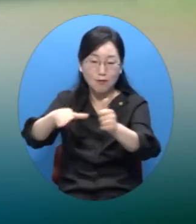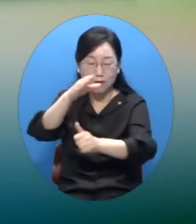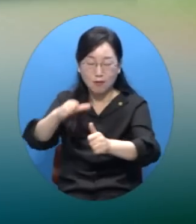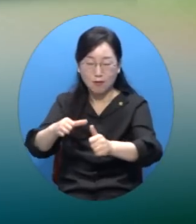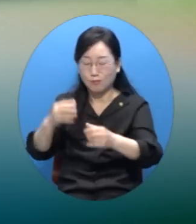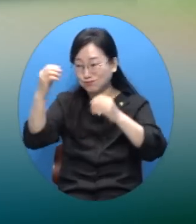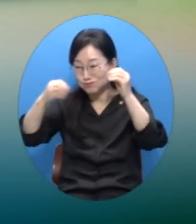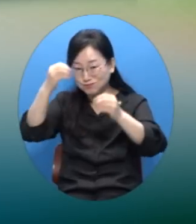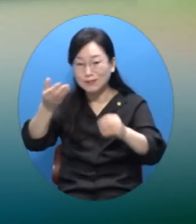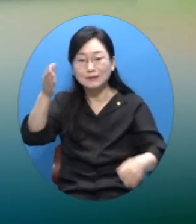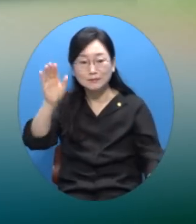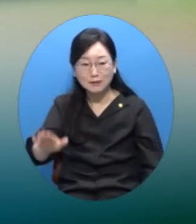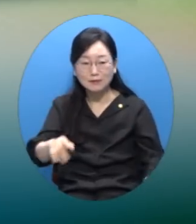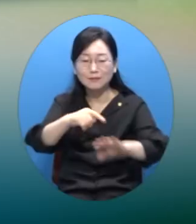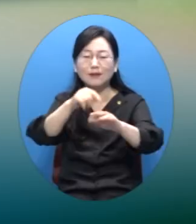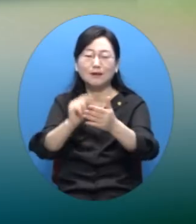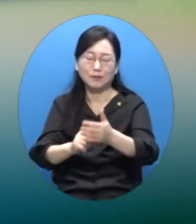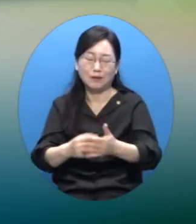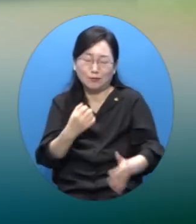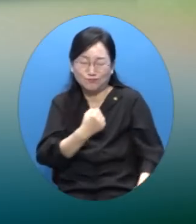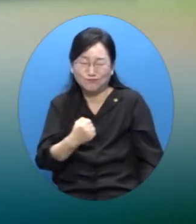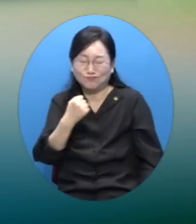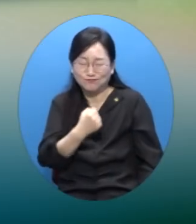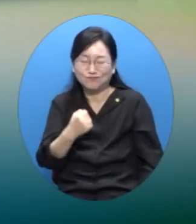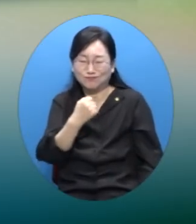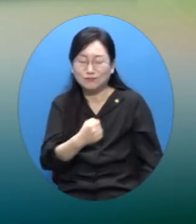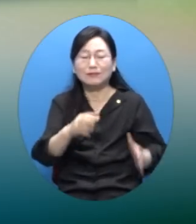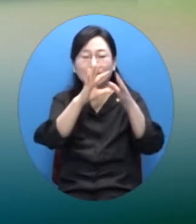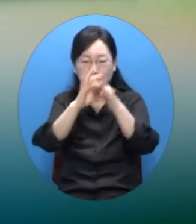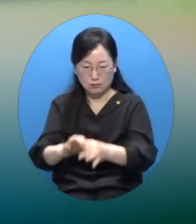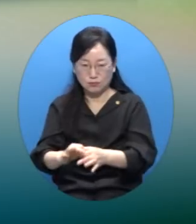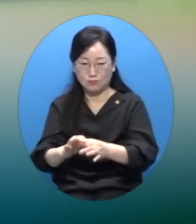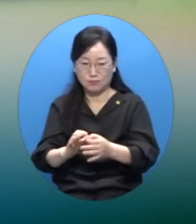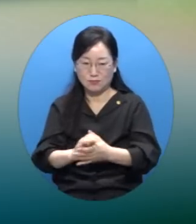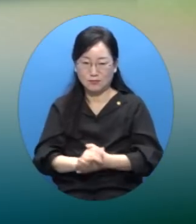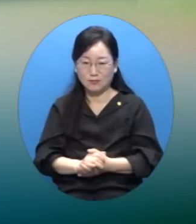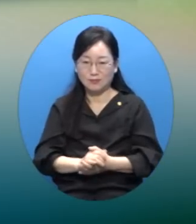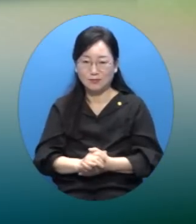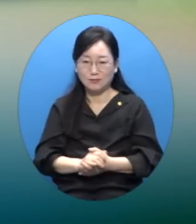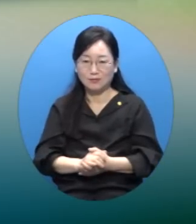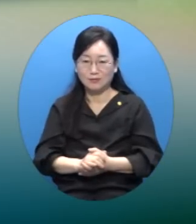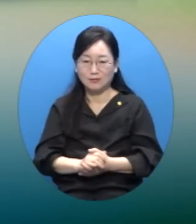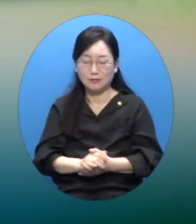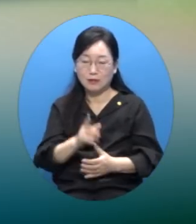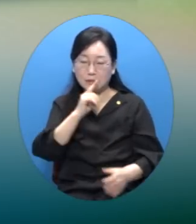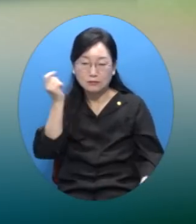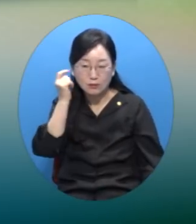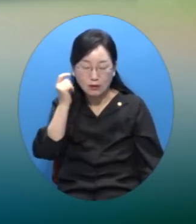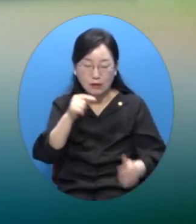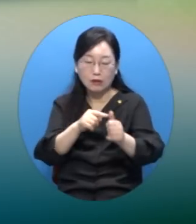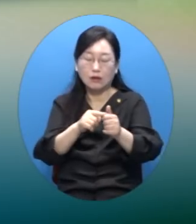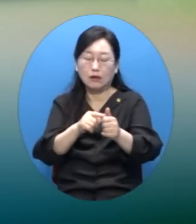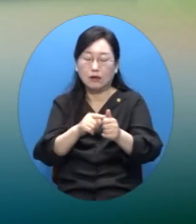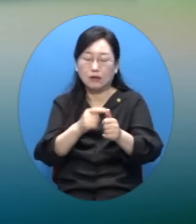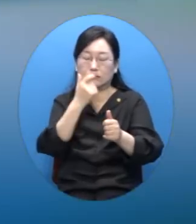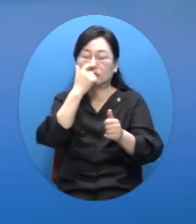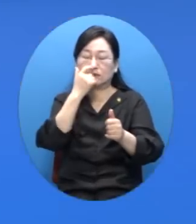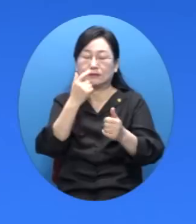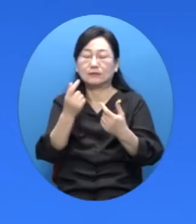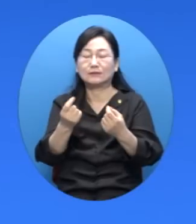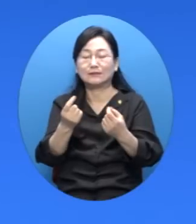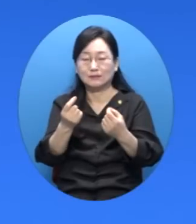보았다 할지라도 마음의 원한은 내가 어디를 갔는지 너와 함께한다. 그 말을 듣고 그 마음에